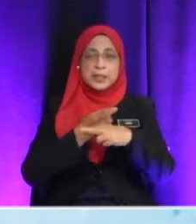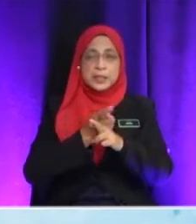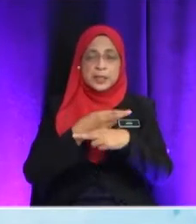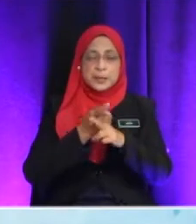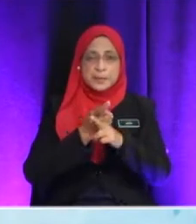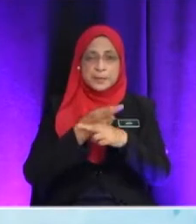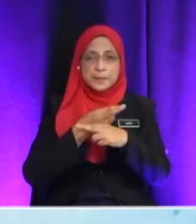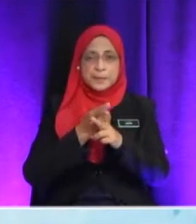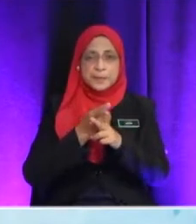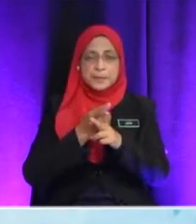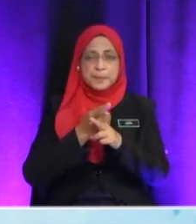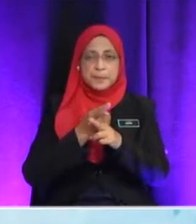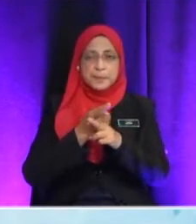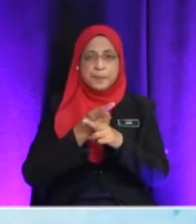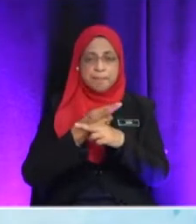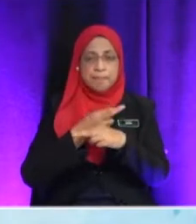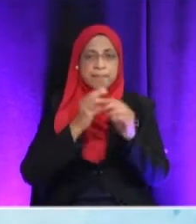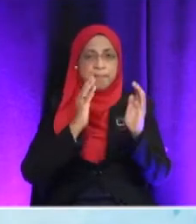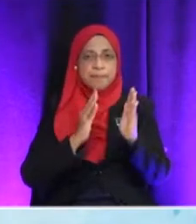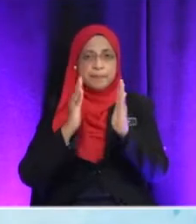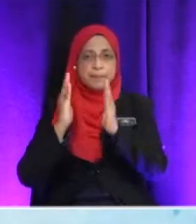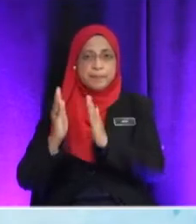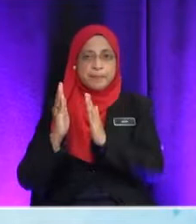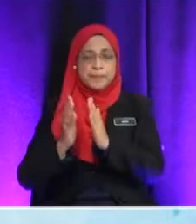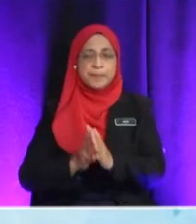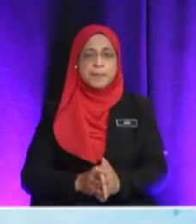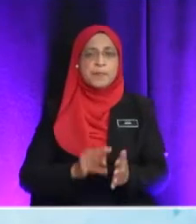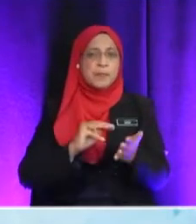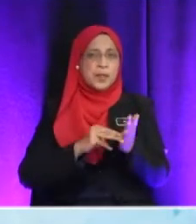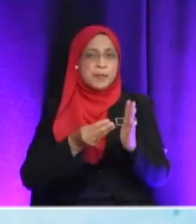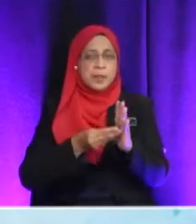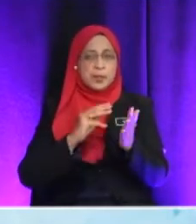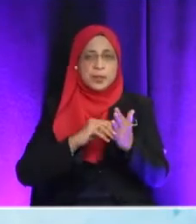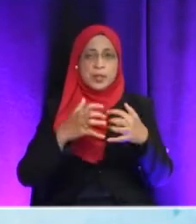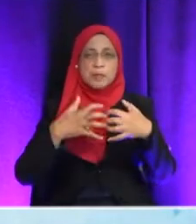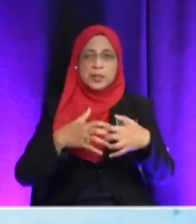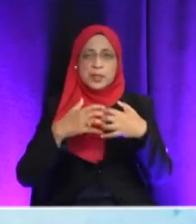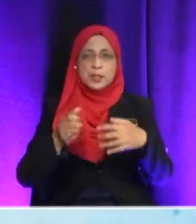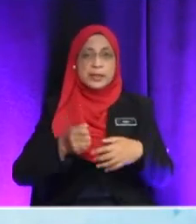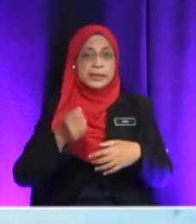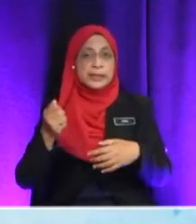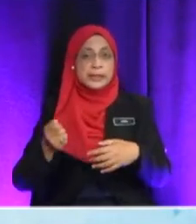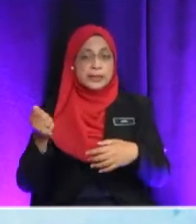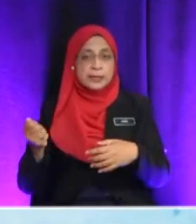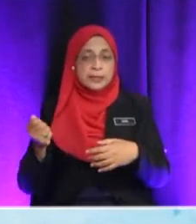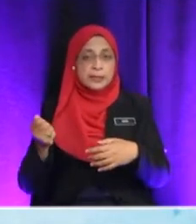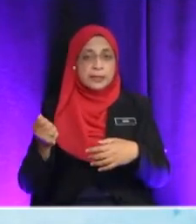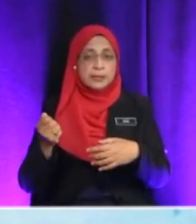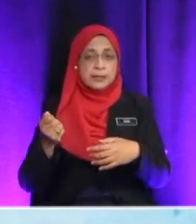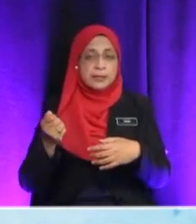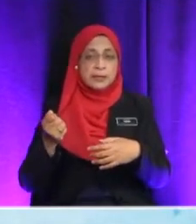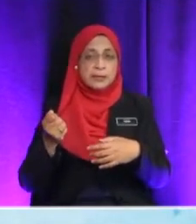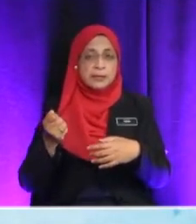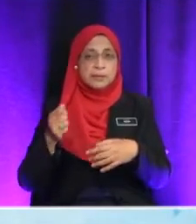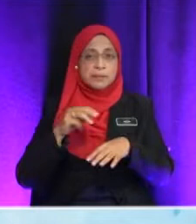Hai penyelenggaraan dan baik pulih secara terancam Oh maksudnya mesin dan peralatan yang berada di sebuah